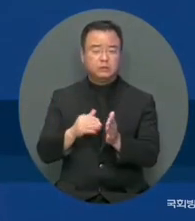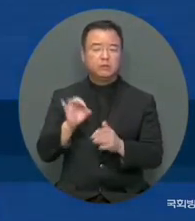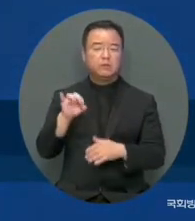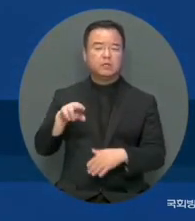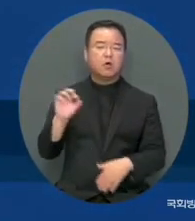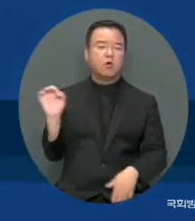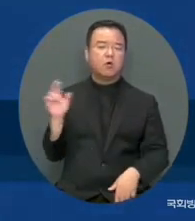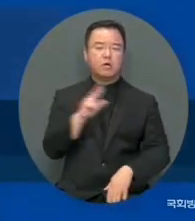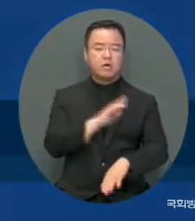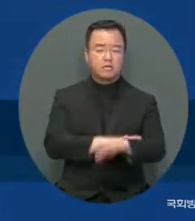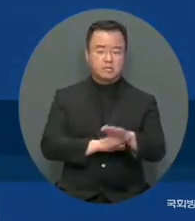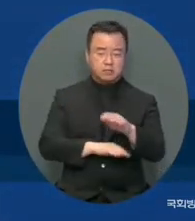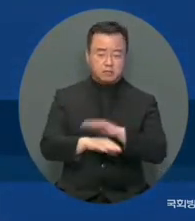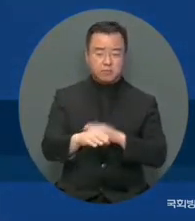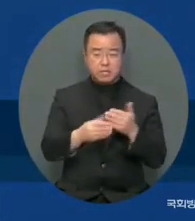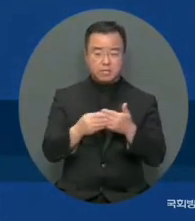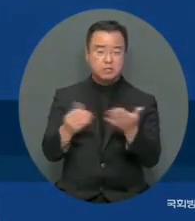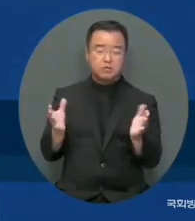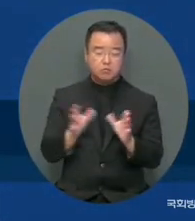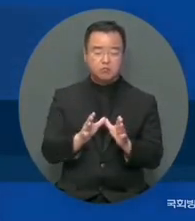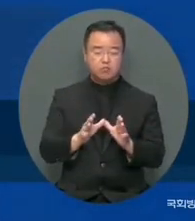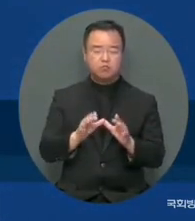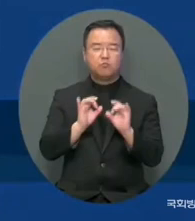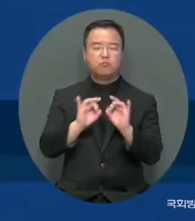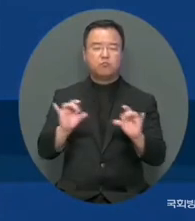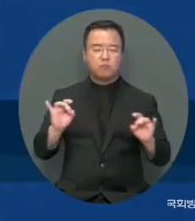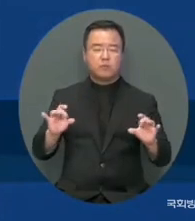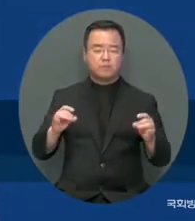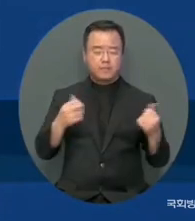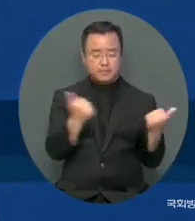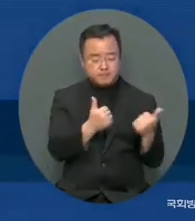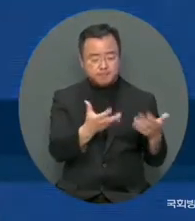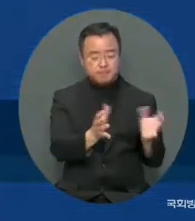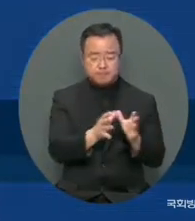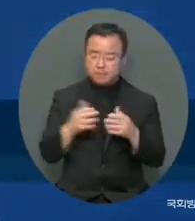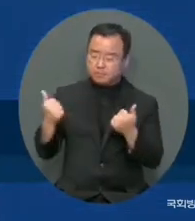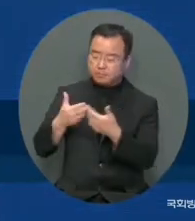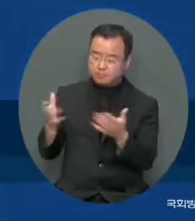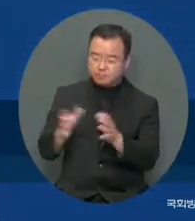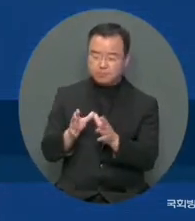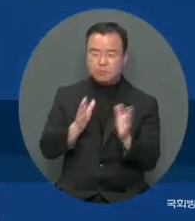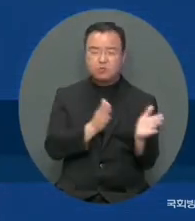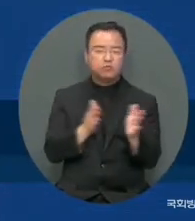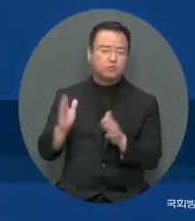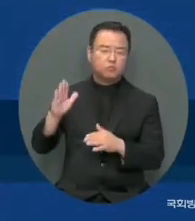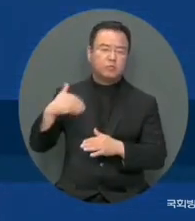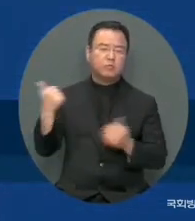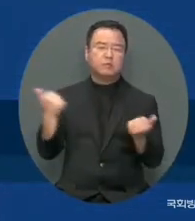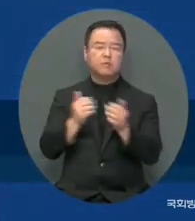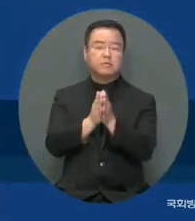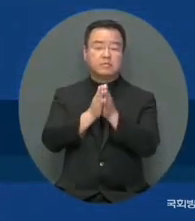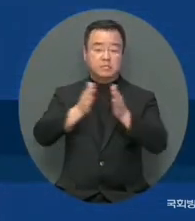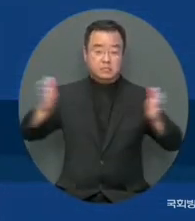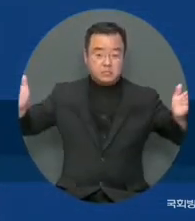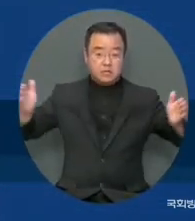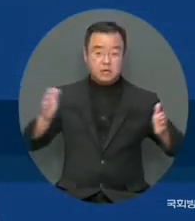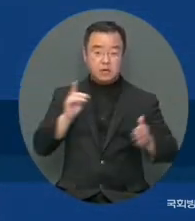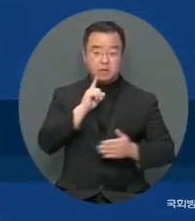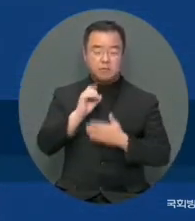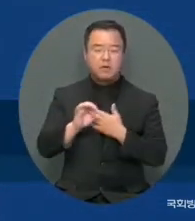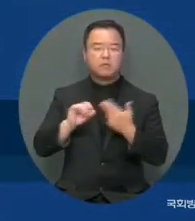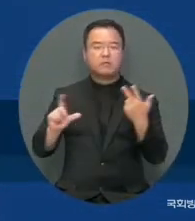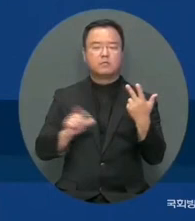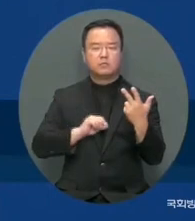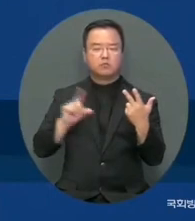지도부가 책임 있게 각 당의 협상안을 마련하고 협상 개시를 선언하면 약속대로 7월